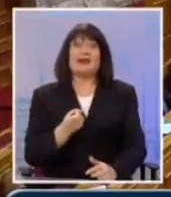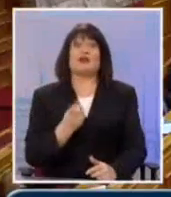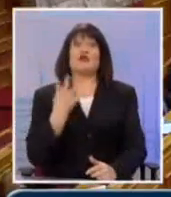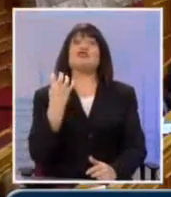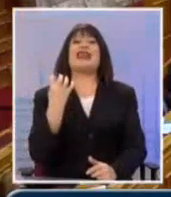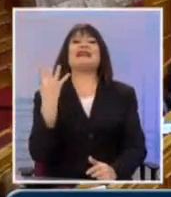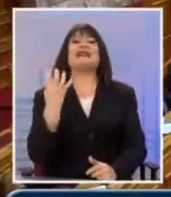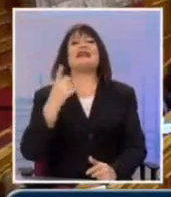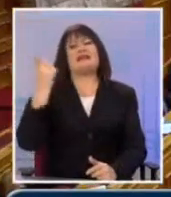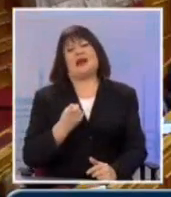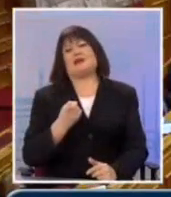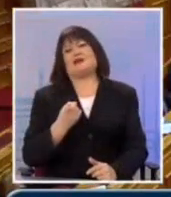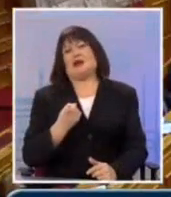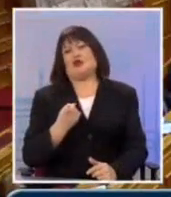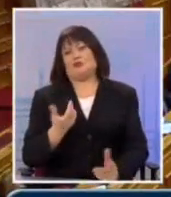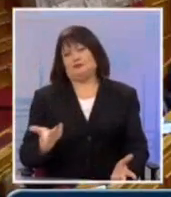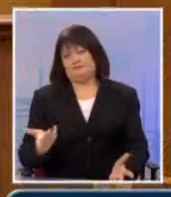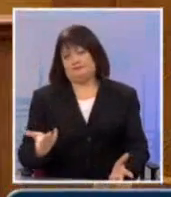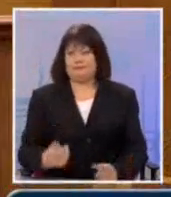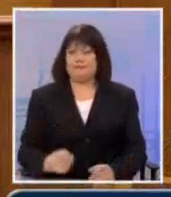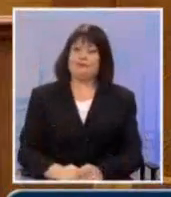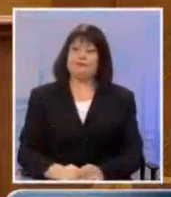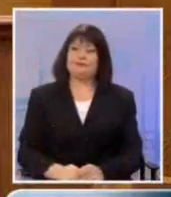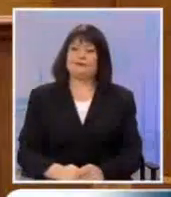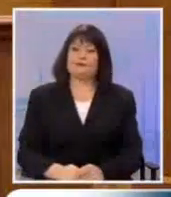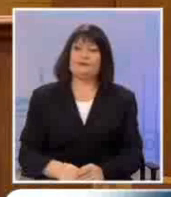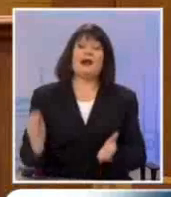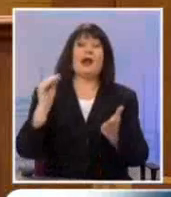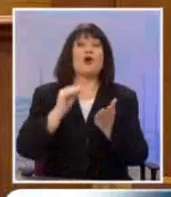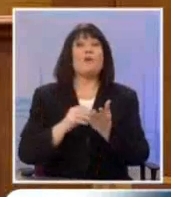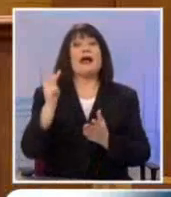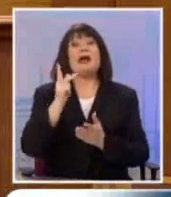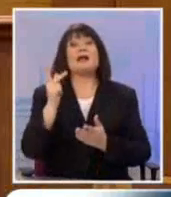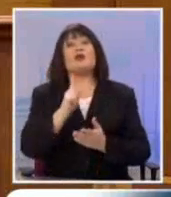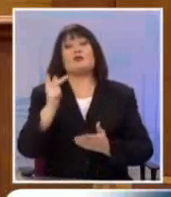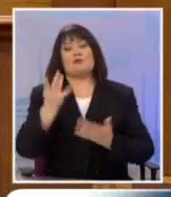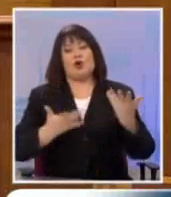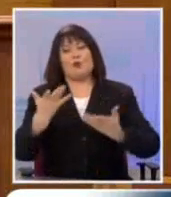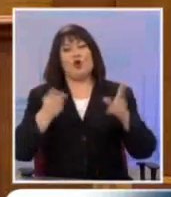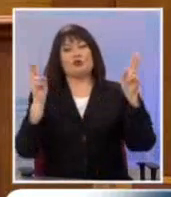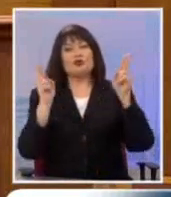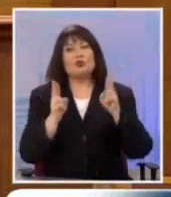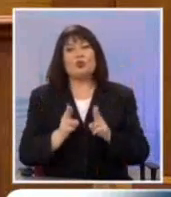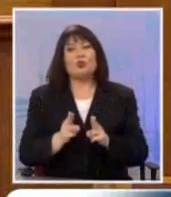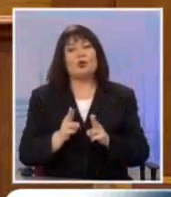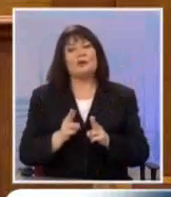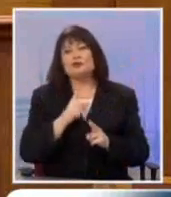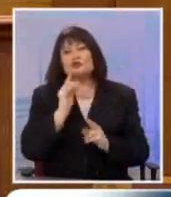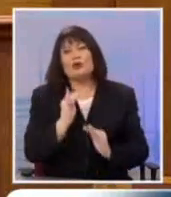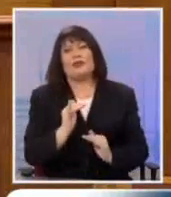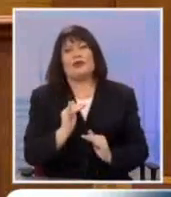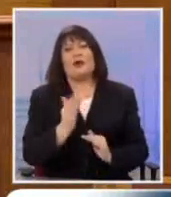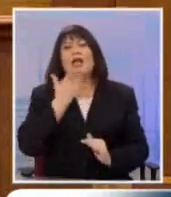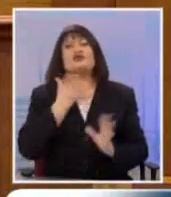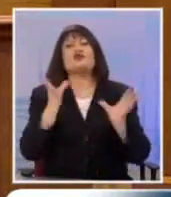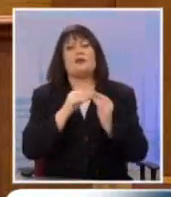το 44,3% αντίστοιχα. Επίσης, ο κοινωνικός προϋπολογισμός έχει συρρυκνωθεί ανάλογα. Τα έξοδα